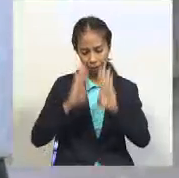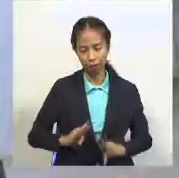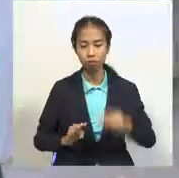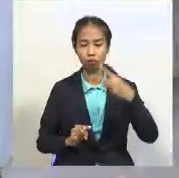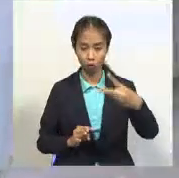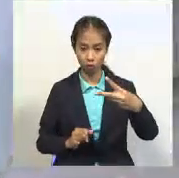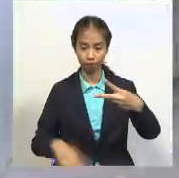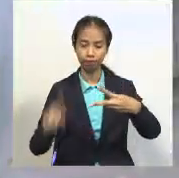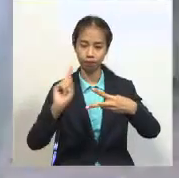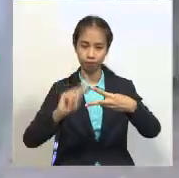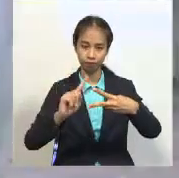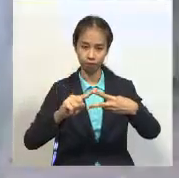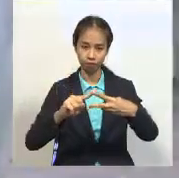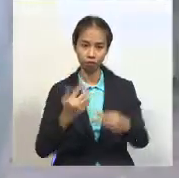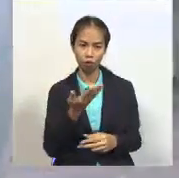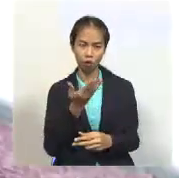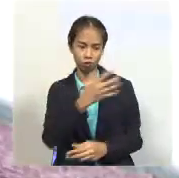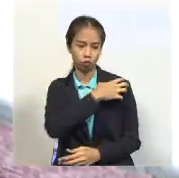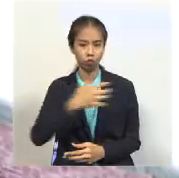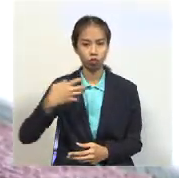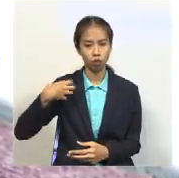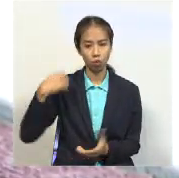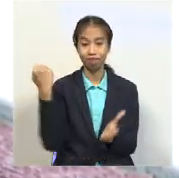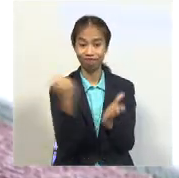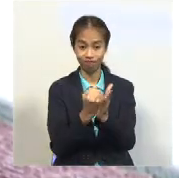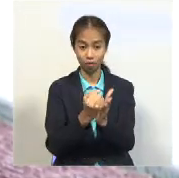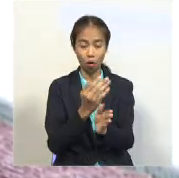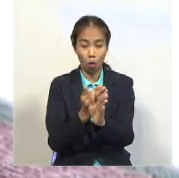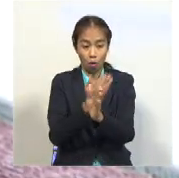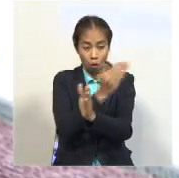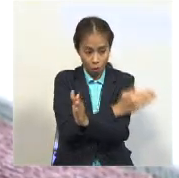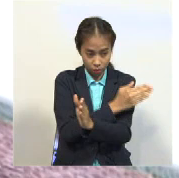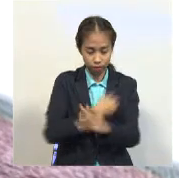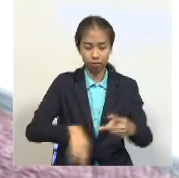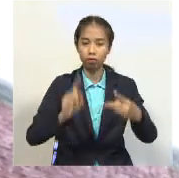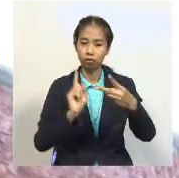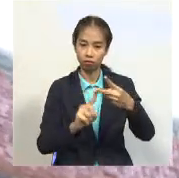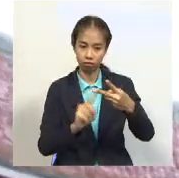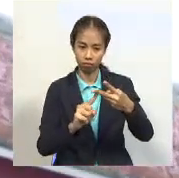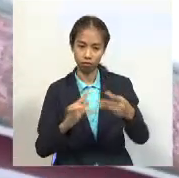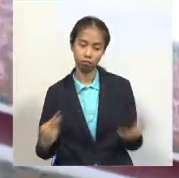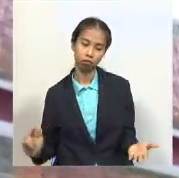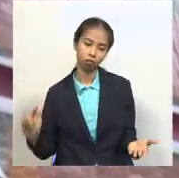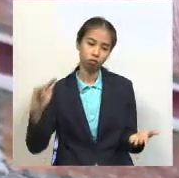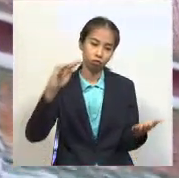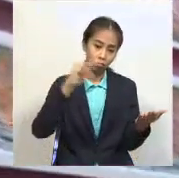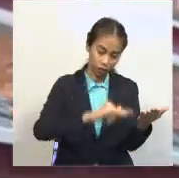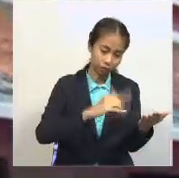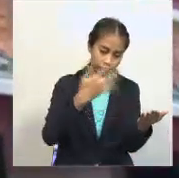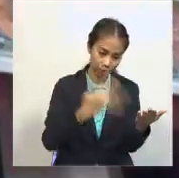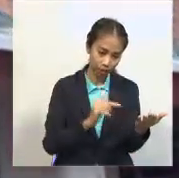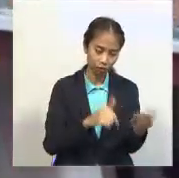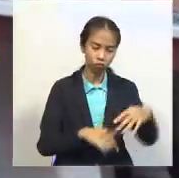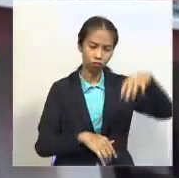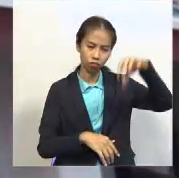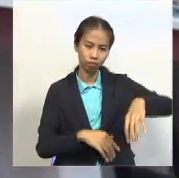คะก็คือที่ขอล่วงหน้าจากทางสถานทูตและอีกหนึ่งก็คือการเดินทางไปยังประเทศปลายทางก่อนแล้วก็ขอวีซ่าที่ต